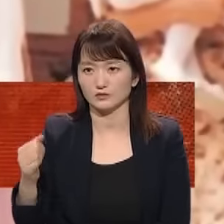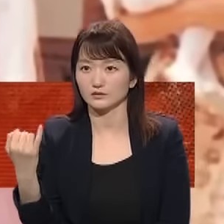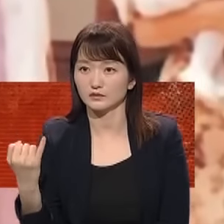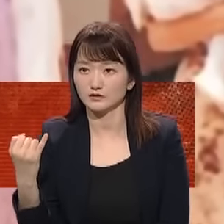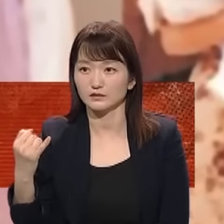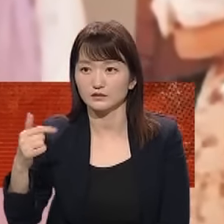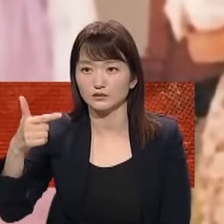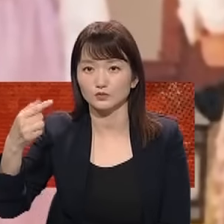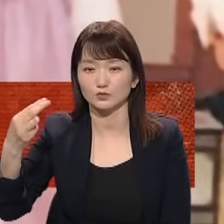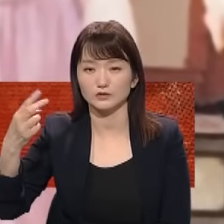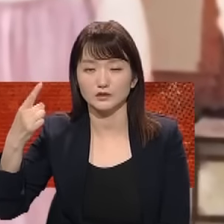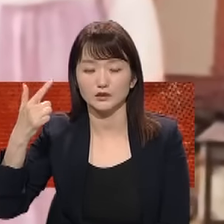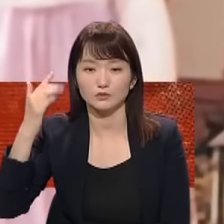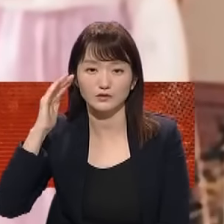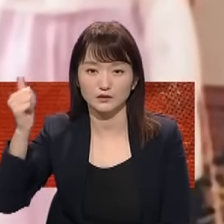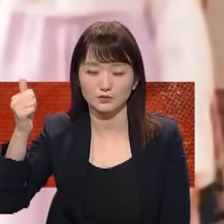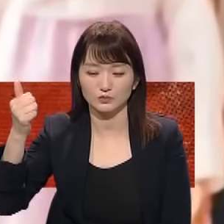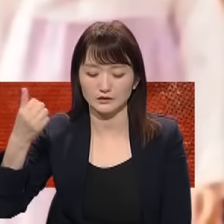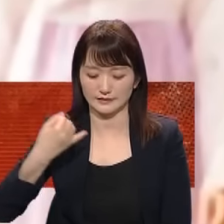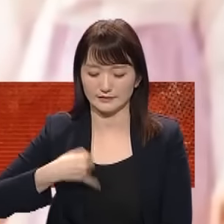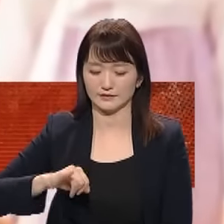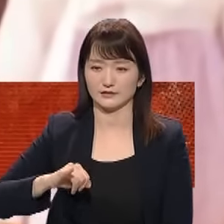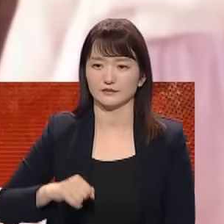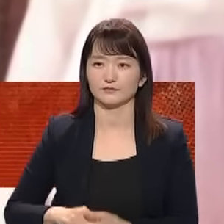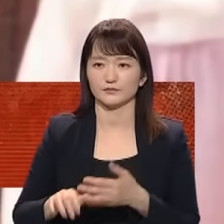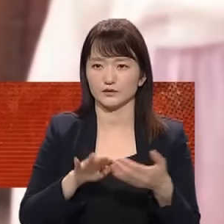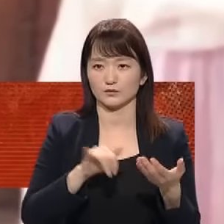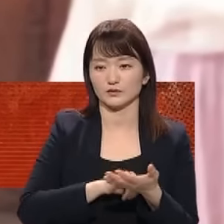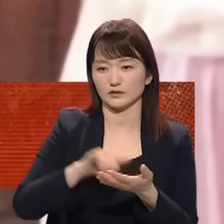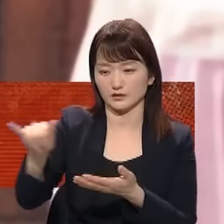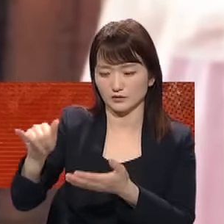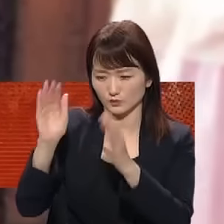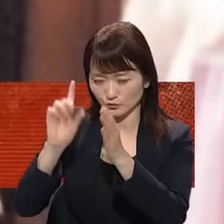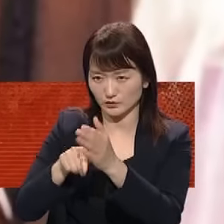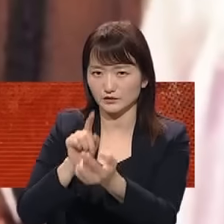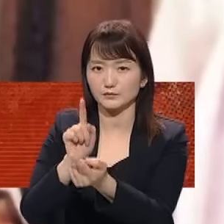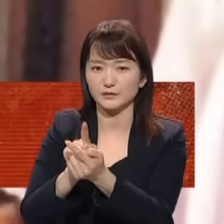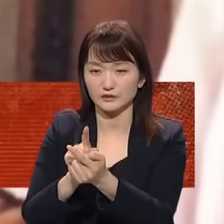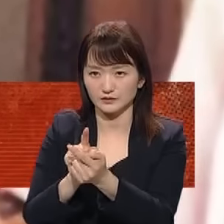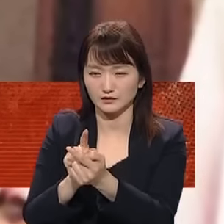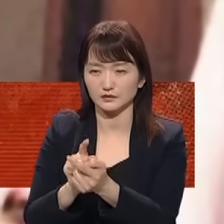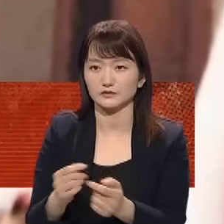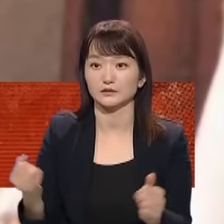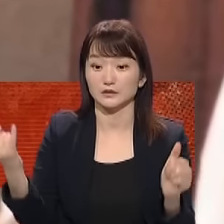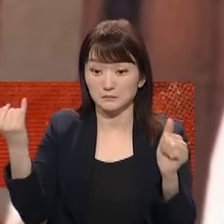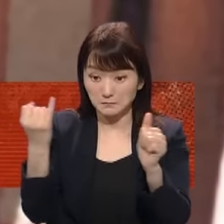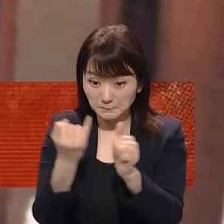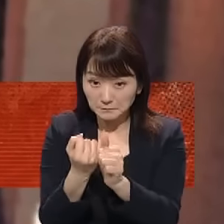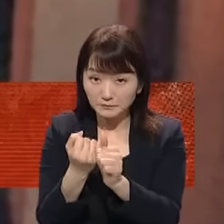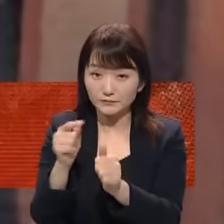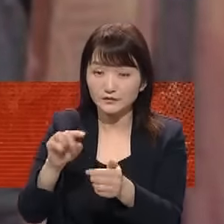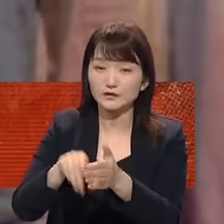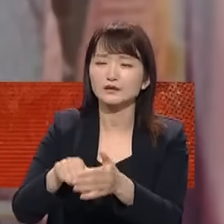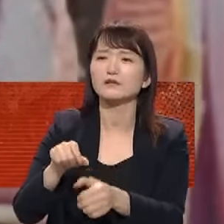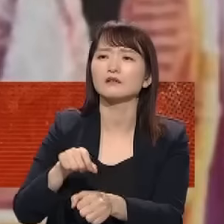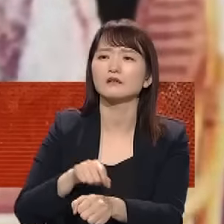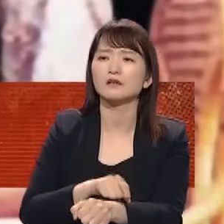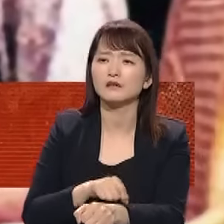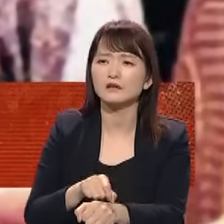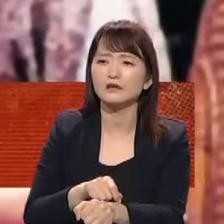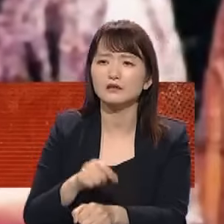유학 시절에 만나가지고 그야말로 이 세계의 결혼이 됐는데 그 당시에는 정말 아주 특별하고